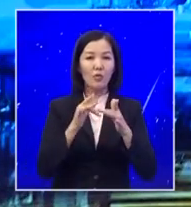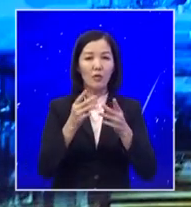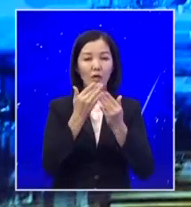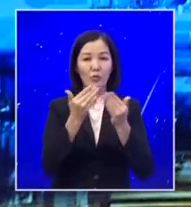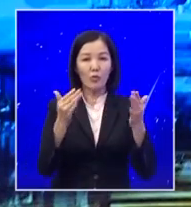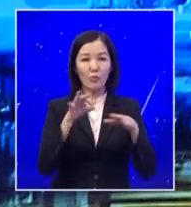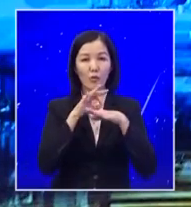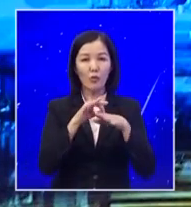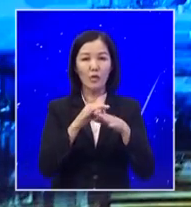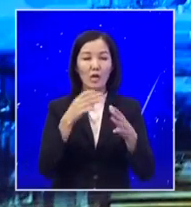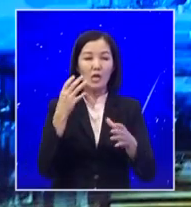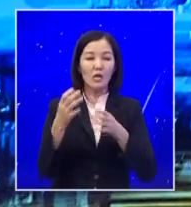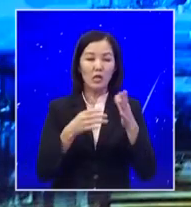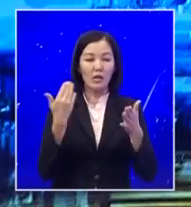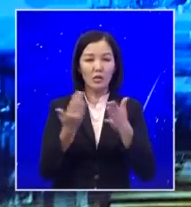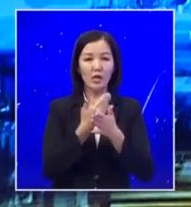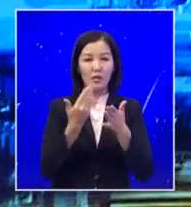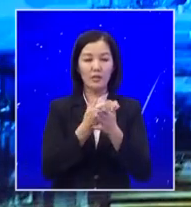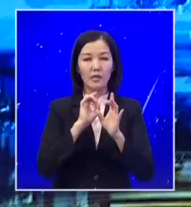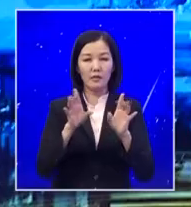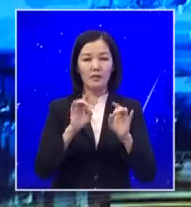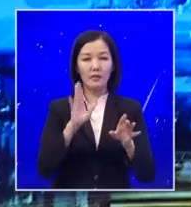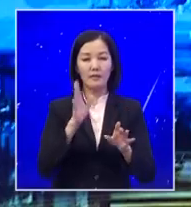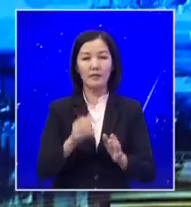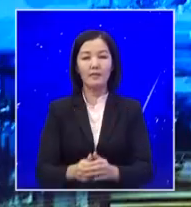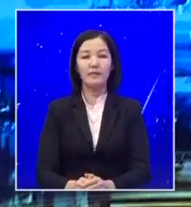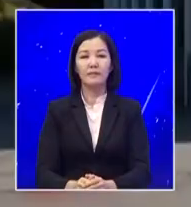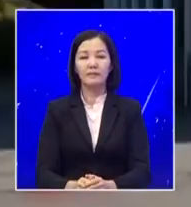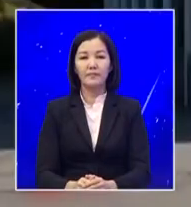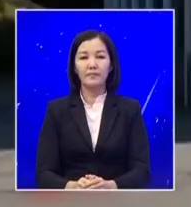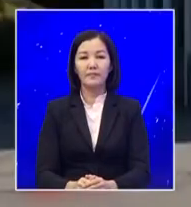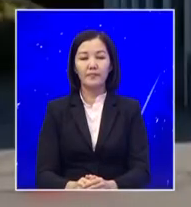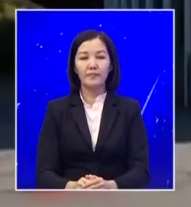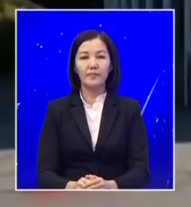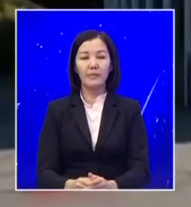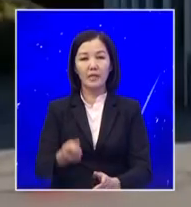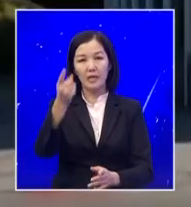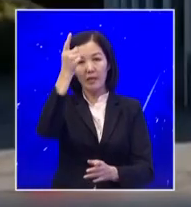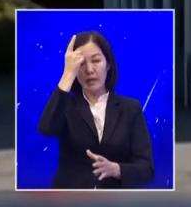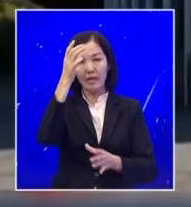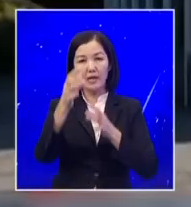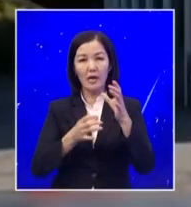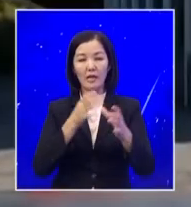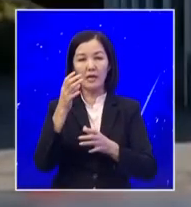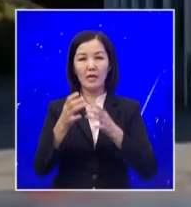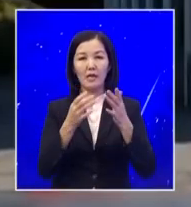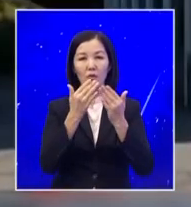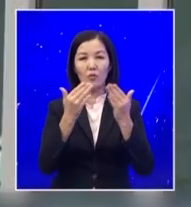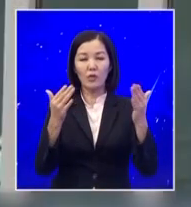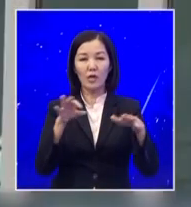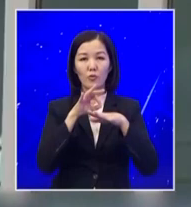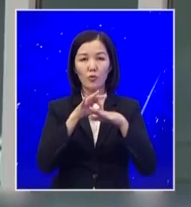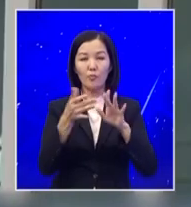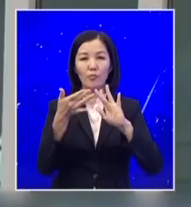көрме өтті. Осы және өзгеде әлем жаңалықтары келесі топтамада. Германияда халықаралық онлайн көрме өтті. Бұл